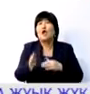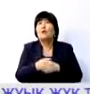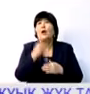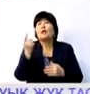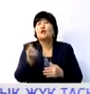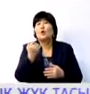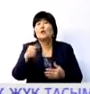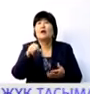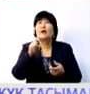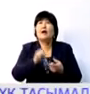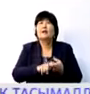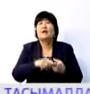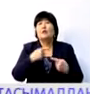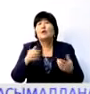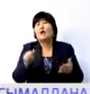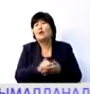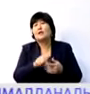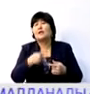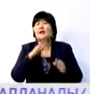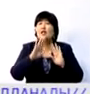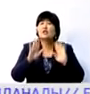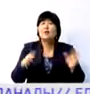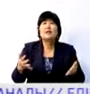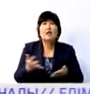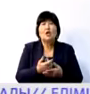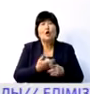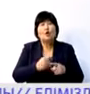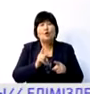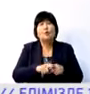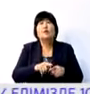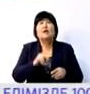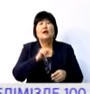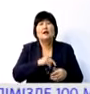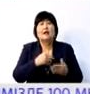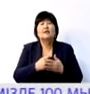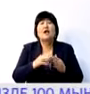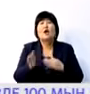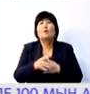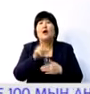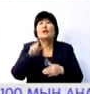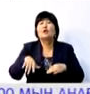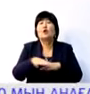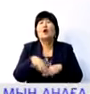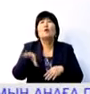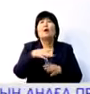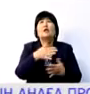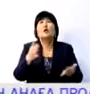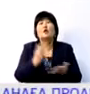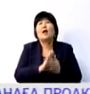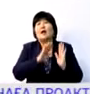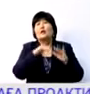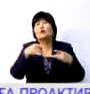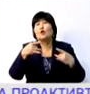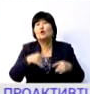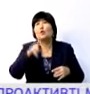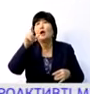шаруашылығына қатысты мәліметтерді іздестіріп экспонаттар жинады. Мұнда ата кәсіпке айналысқан балықшы қауымына қатысты барлық дүниелер бар. Теңізде туған